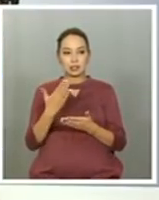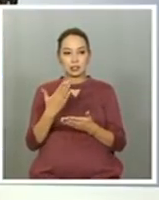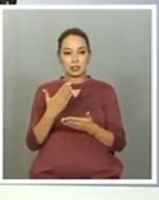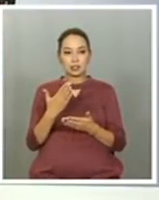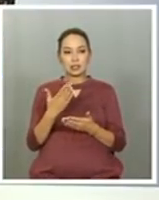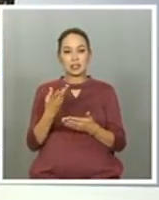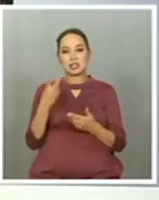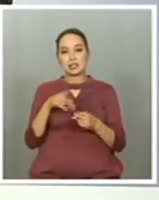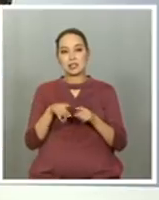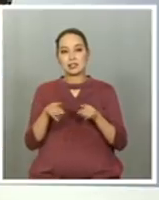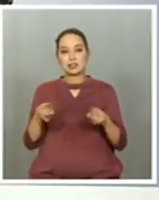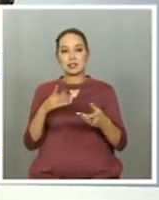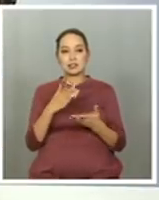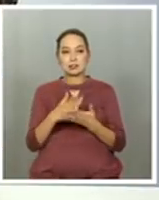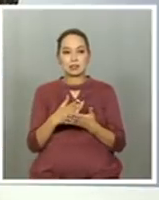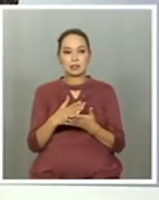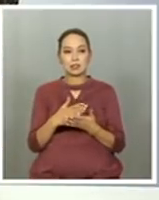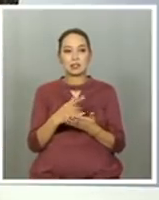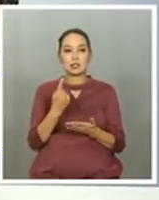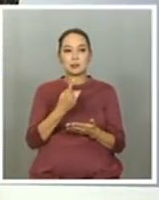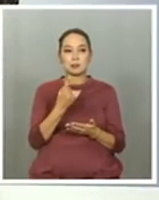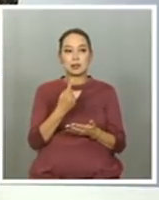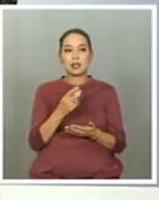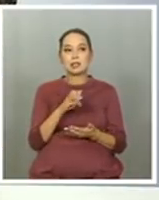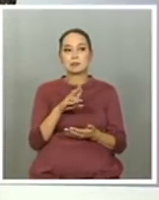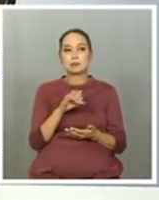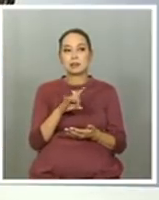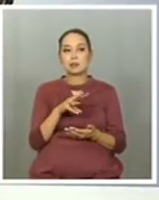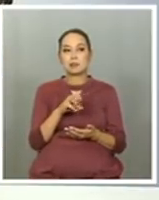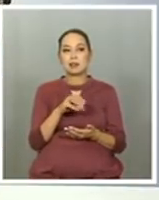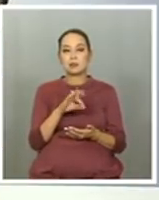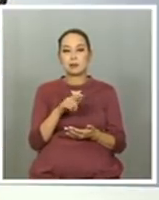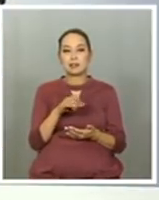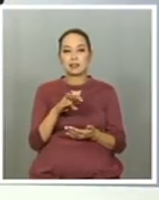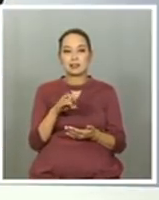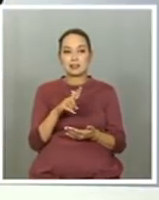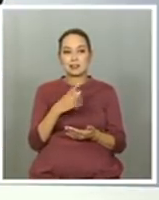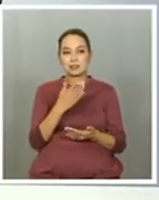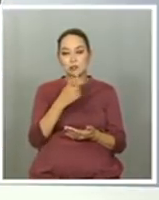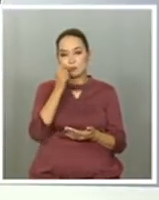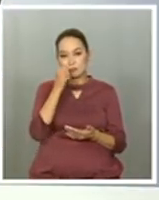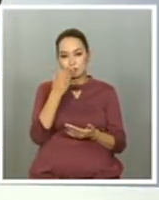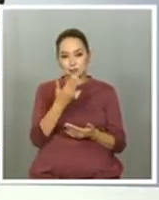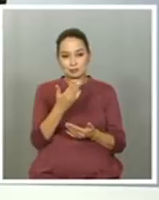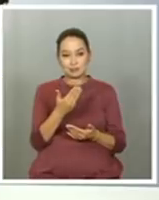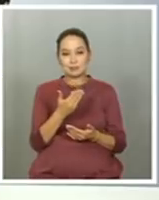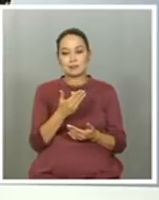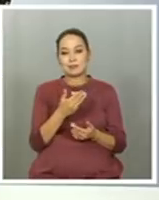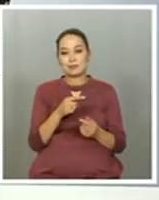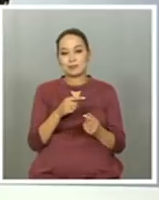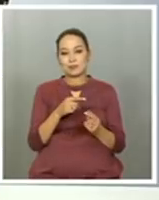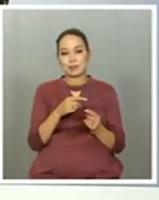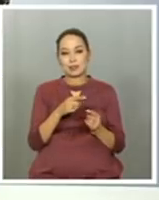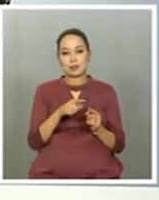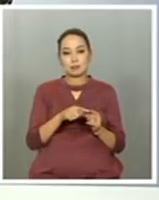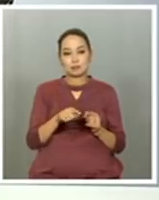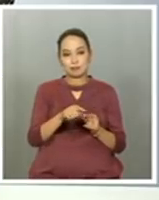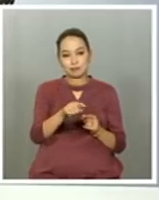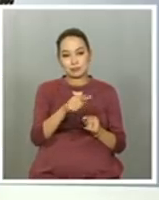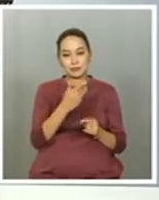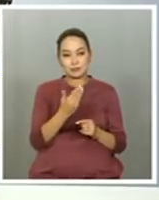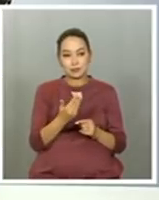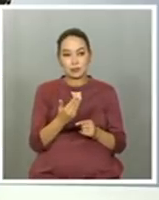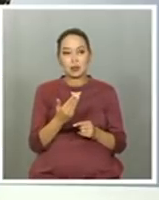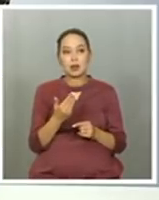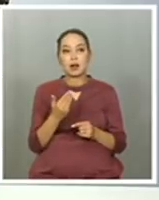кезеңде жүреді. Сперматогенез аталық жыныс жасушаларының түзілуі және овогенез